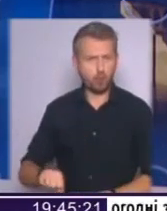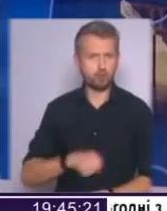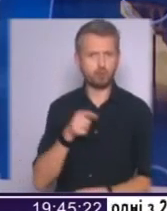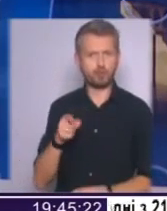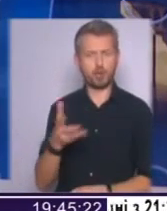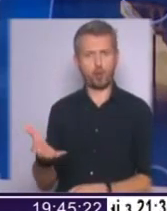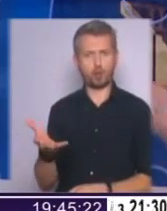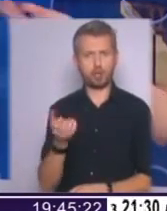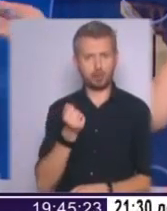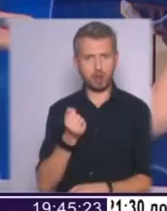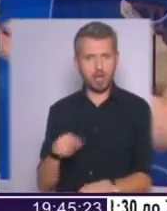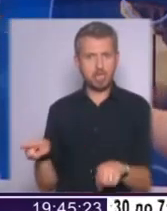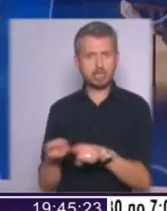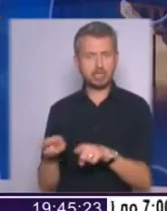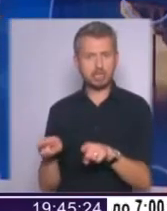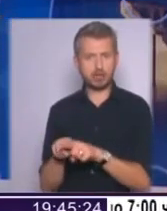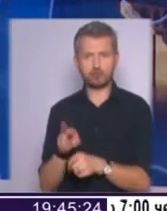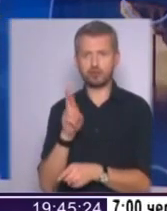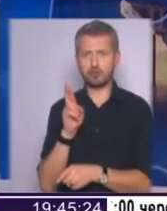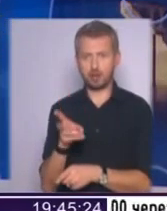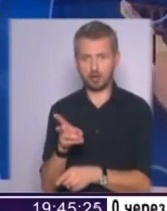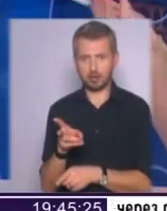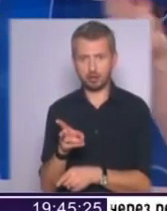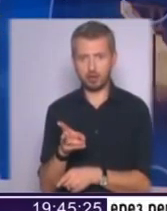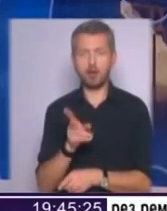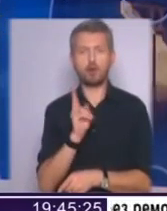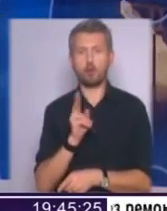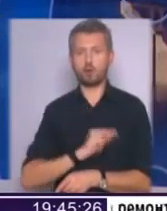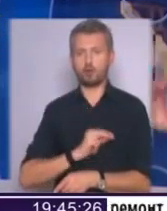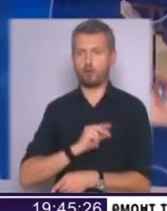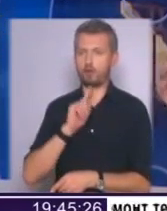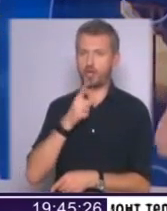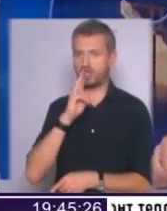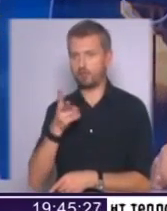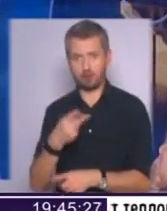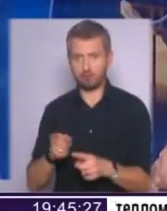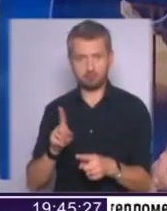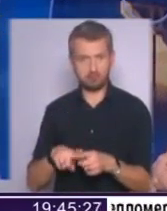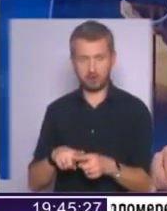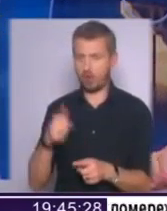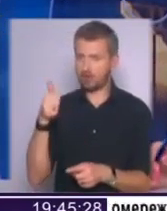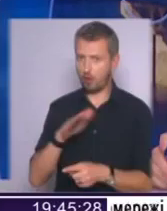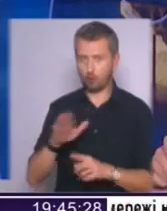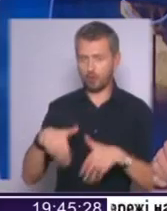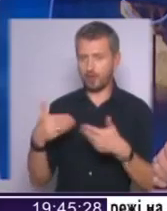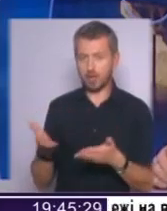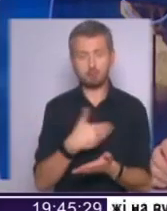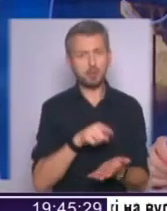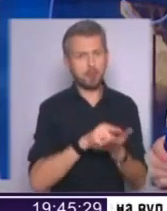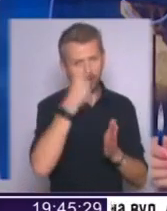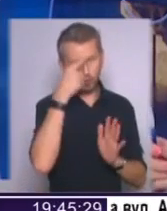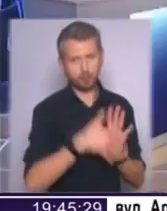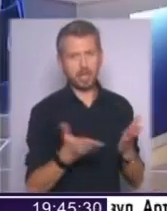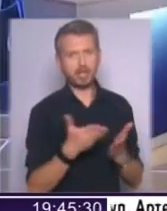отримує гроші стільки, як хтось отримує, там, 1 чи 2 роки, які попрацювали. О, тому це теж не дуже хороший варіант. Да, але ми маємо розуміти, що якийсь мінімальний